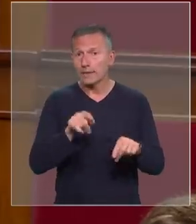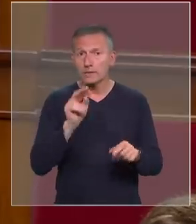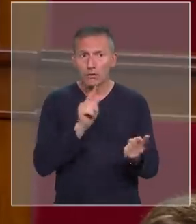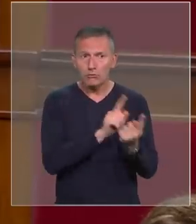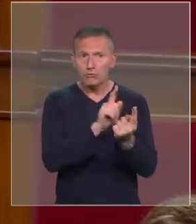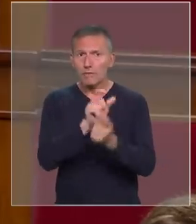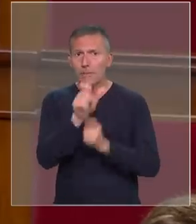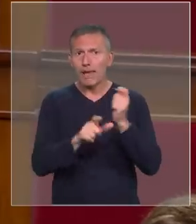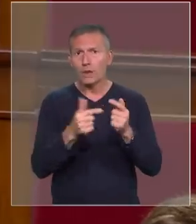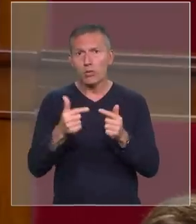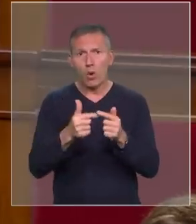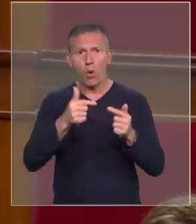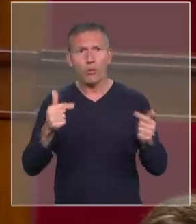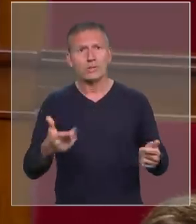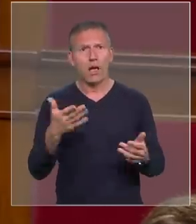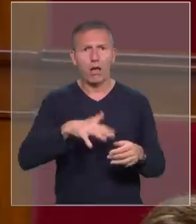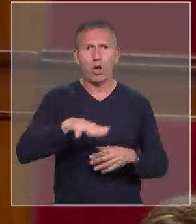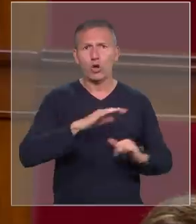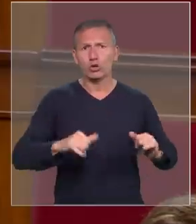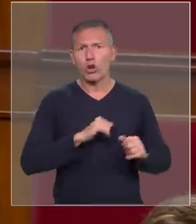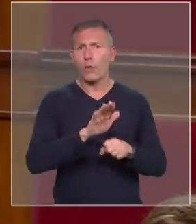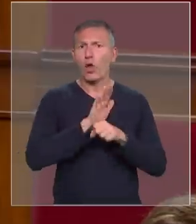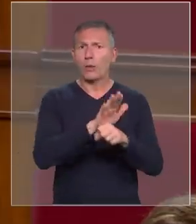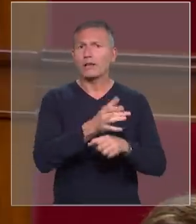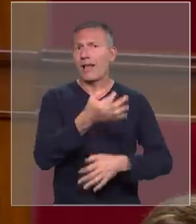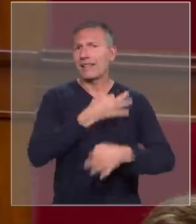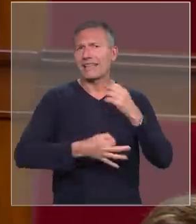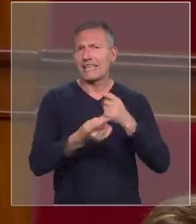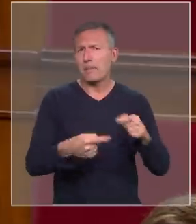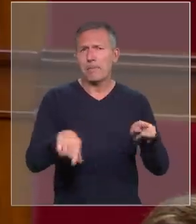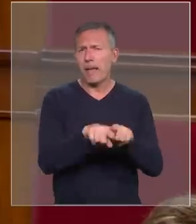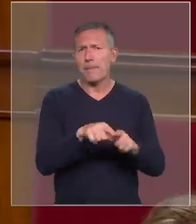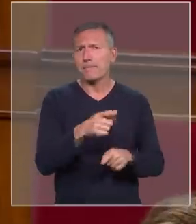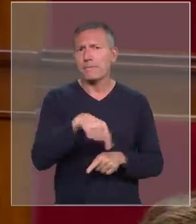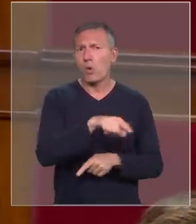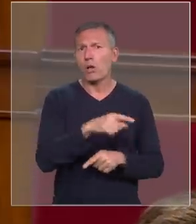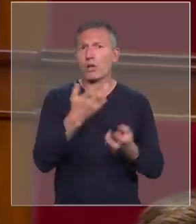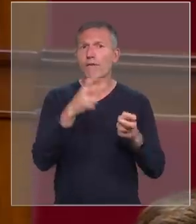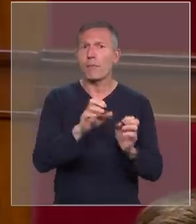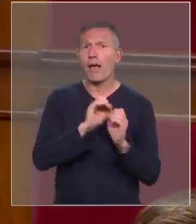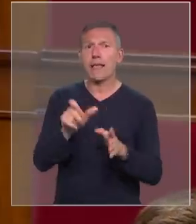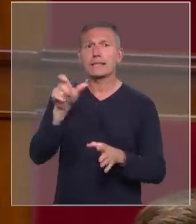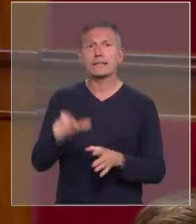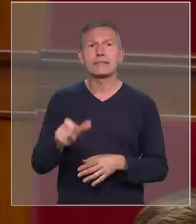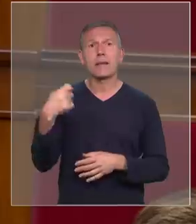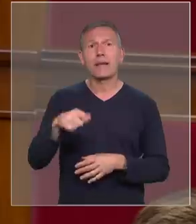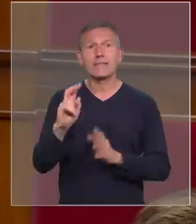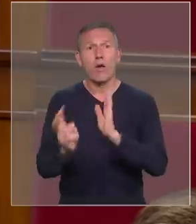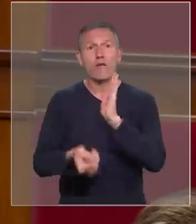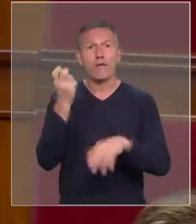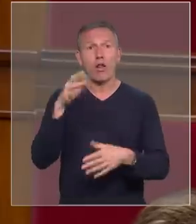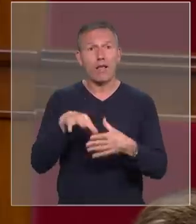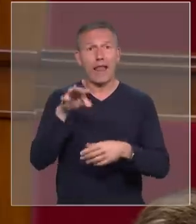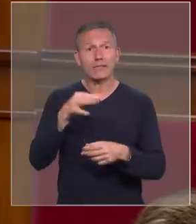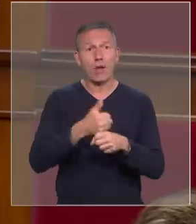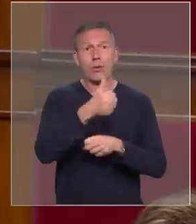opposants, ONG ou représentants de la jeunesse qui tous m'ont dit la même chose. Nous ne laisserons pas le président Macky Sall nous voler les élections